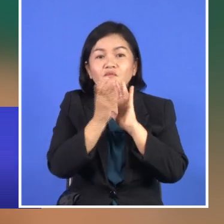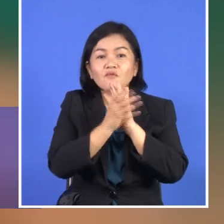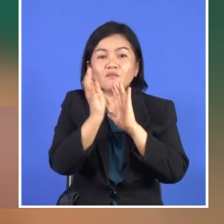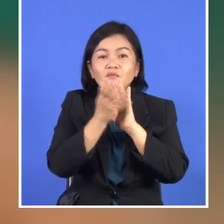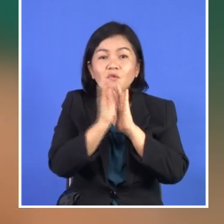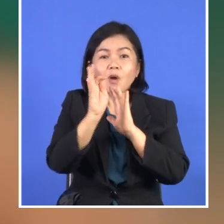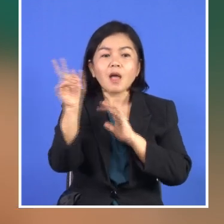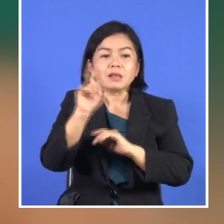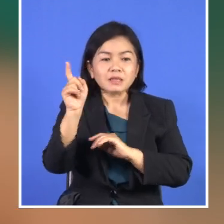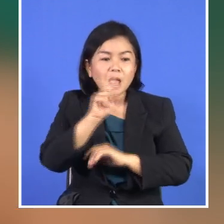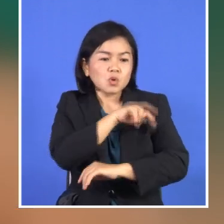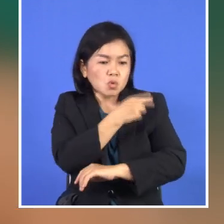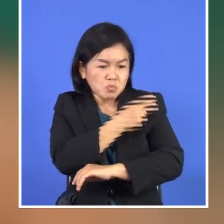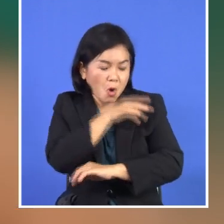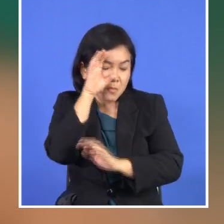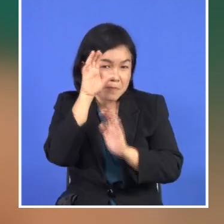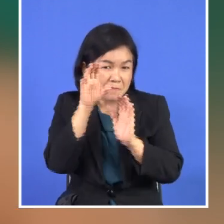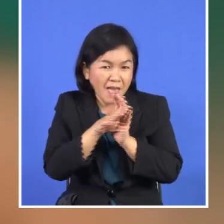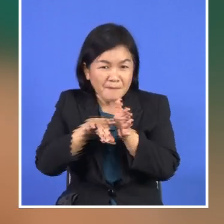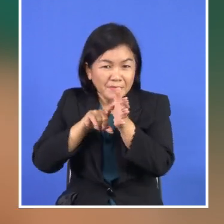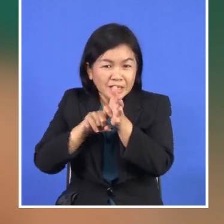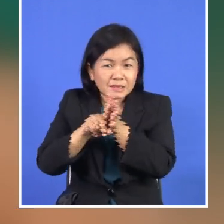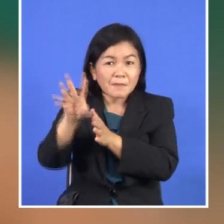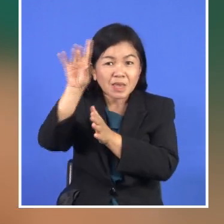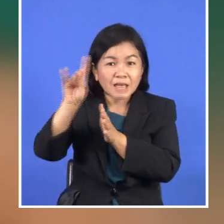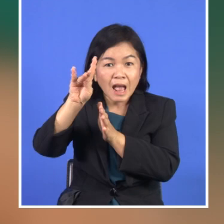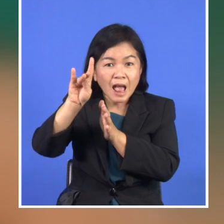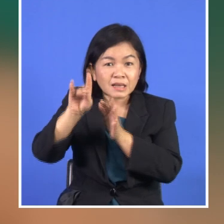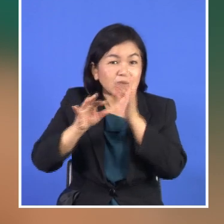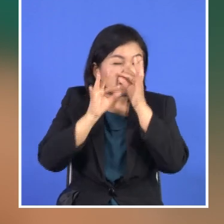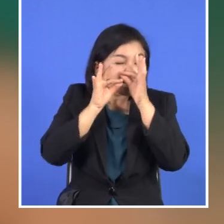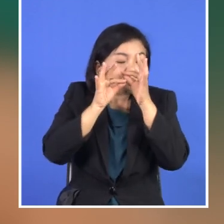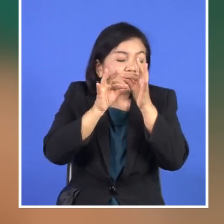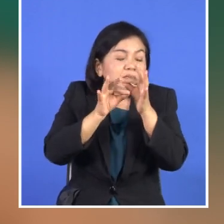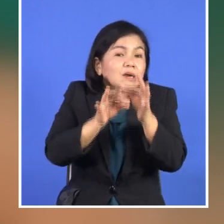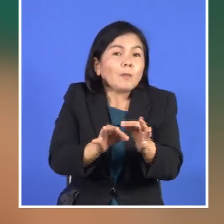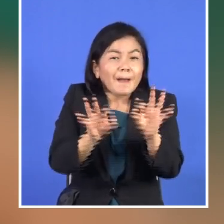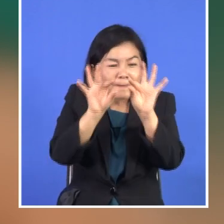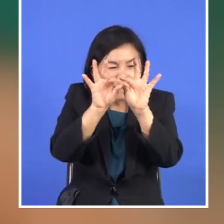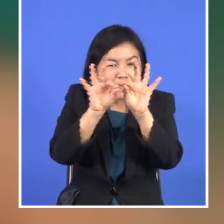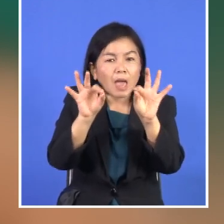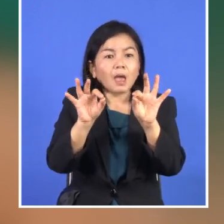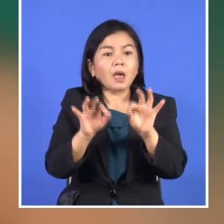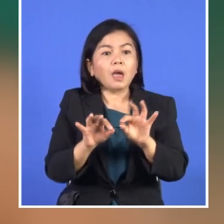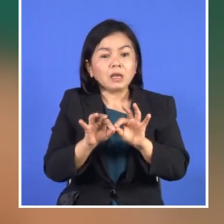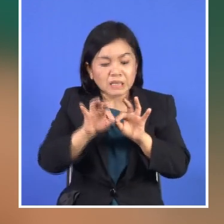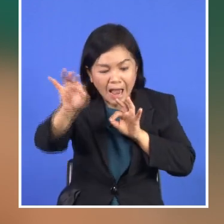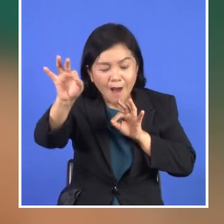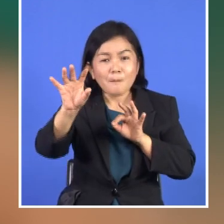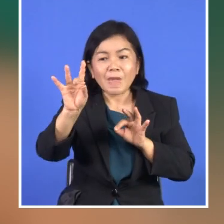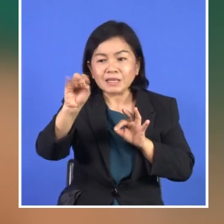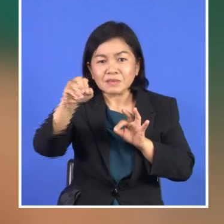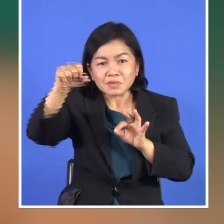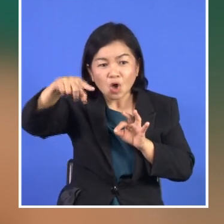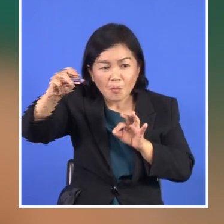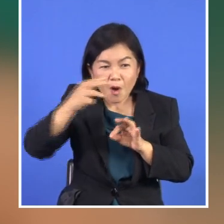ชกรรมนะคะคุณหมอเขาบันทึกภาพเหตุการณ์ว่านี่กำลังขี้พยาธิตัวตืดลักษณะตัวแบนยาวประมาณ80เซนติเมตรค่ะ มาซูม